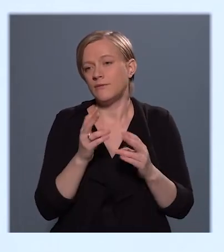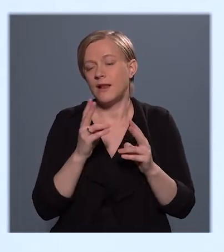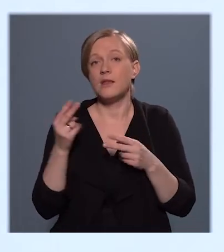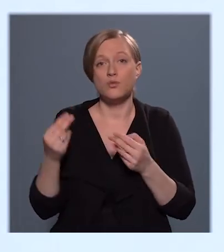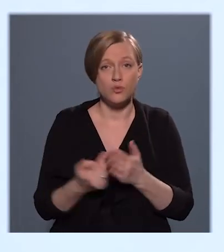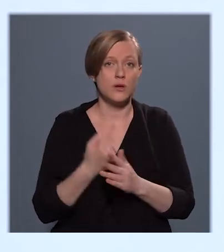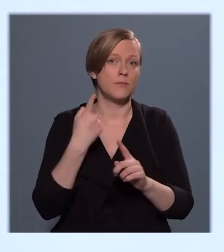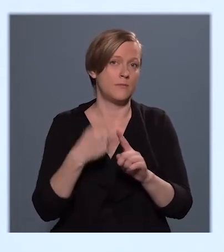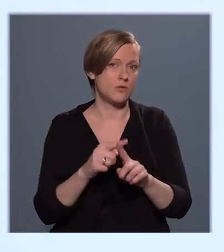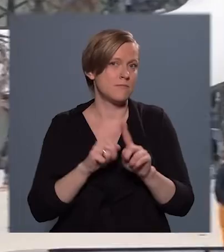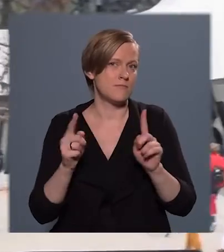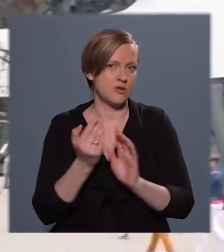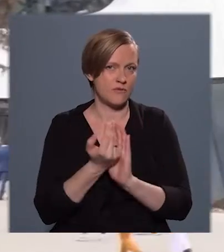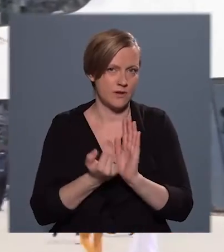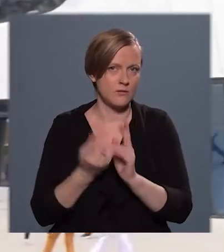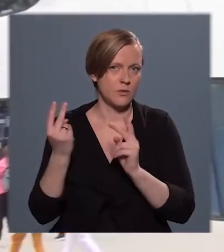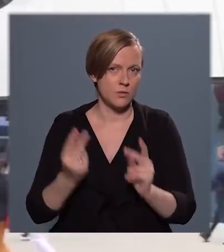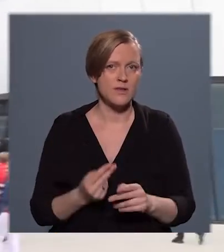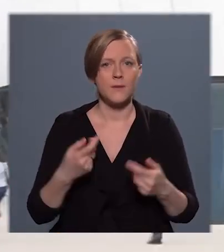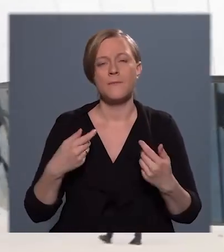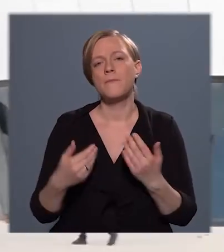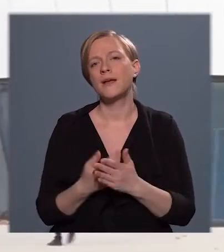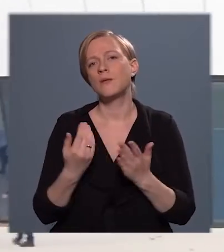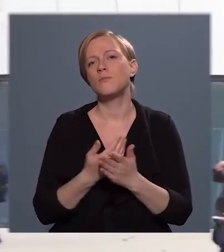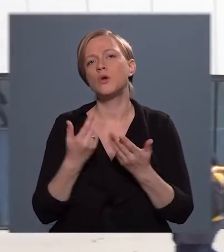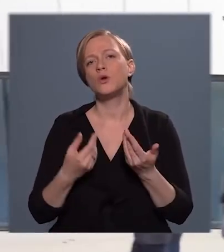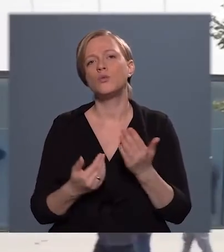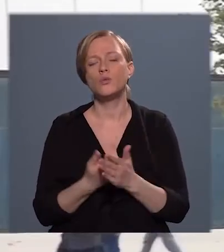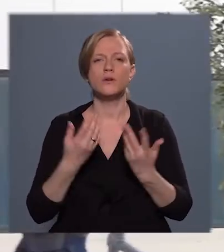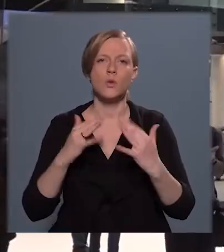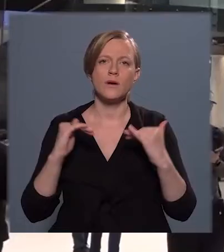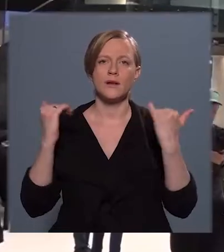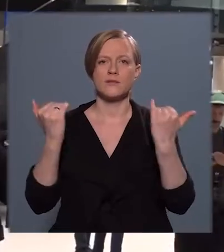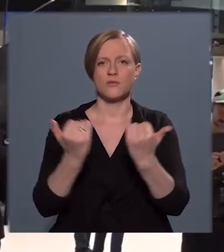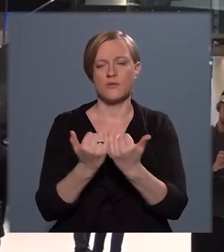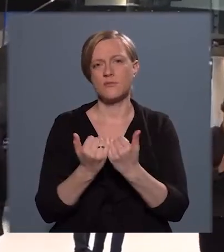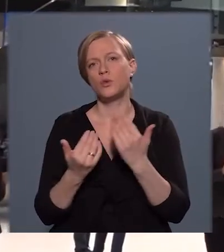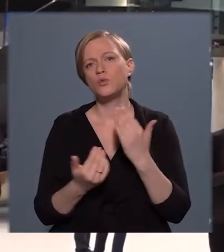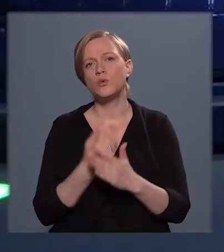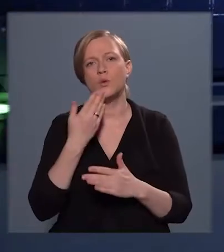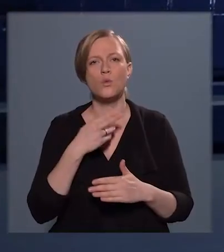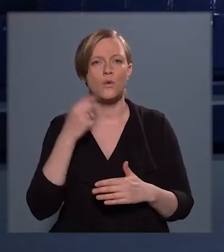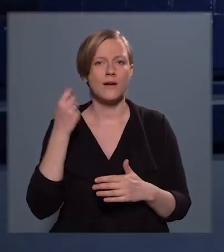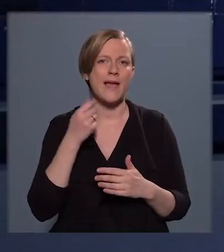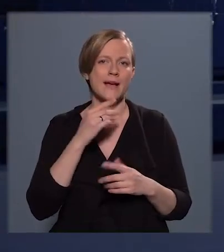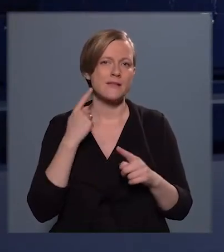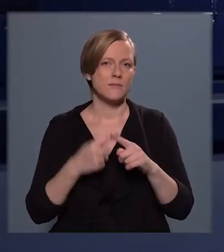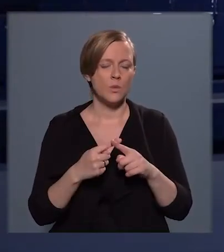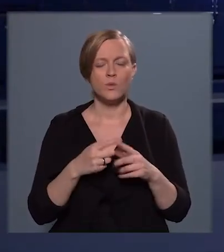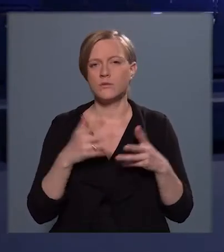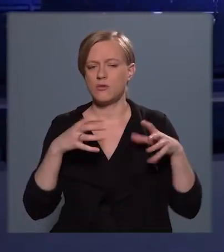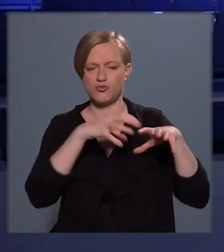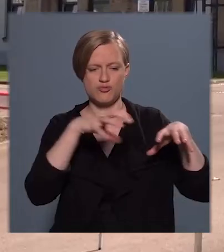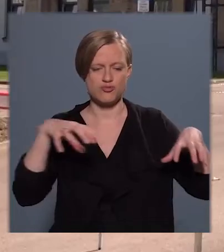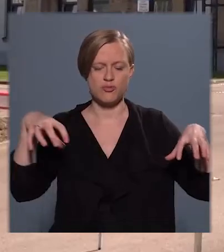és pluszt, más feladatot, hiszen egy megépülő új kongresszusi központ, egy új Hungexpo, az ott létrejött létesítmények, hatalmas